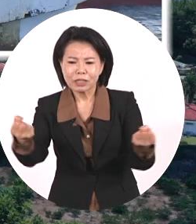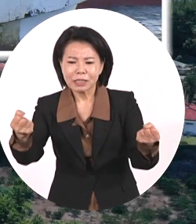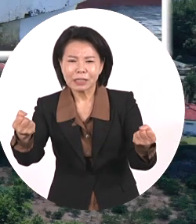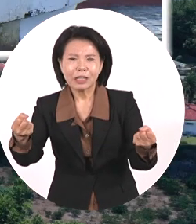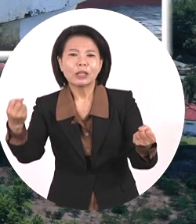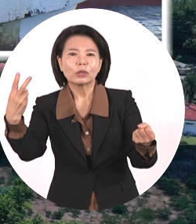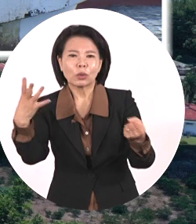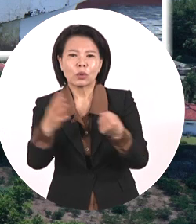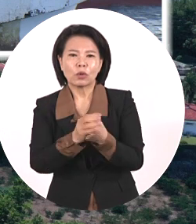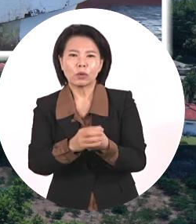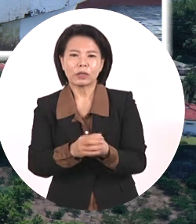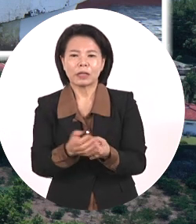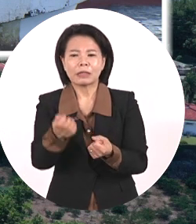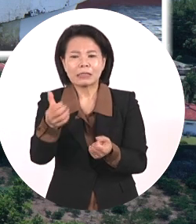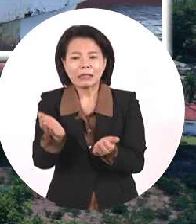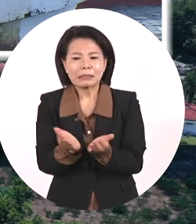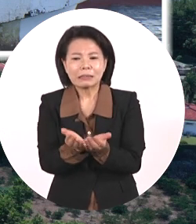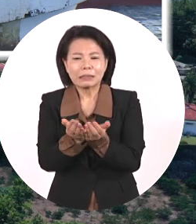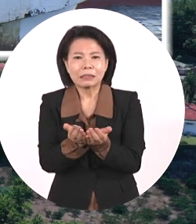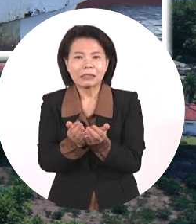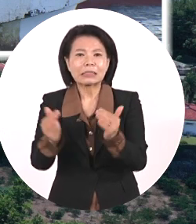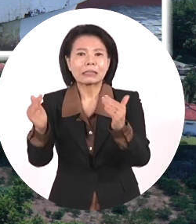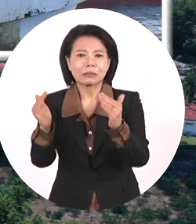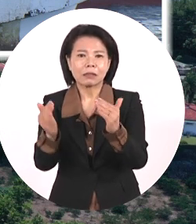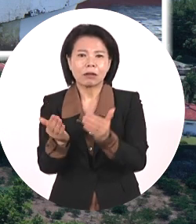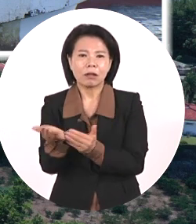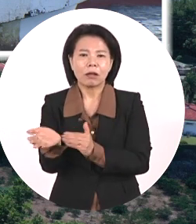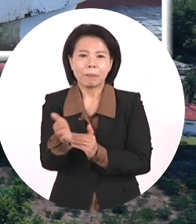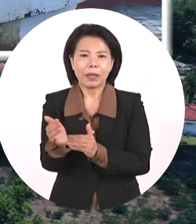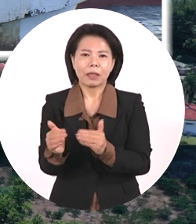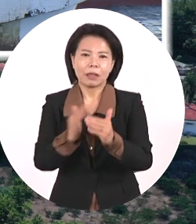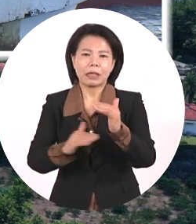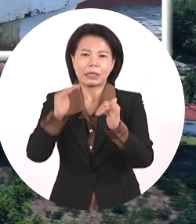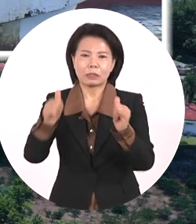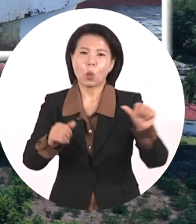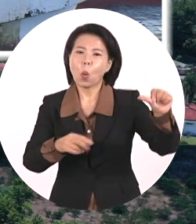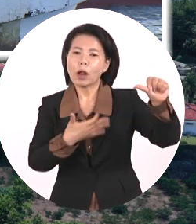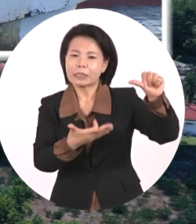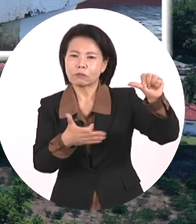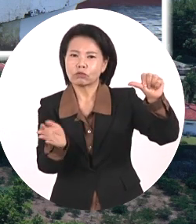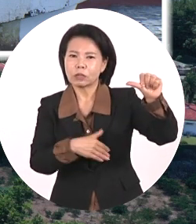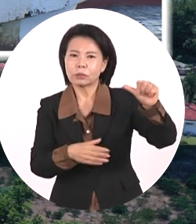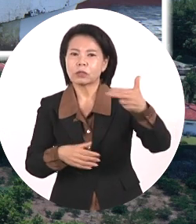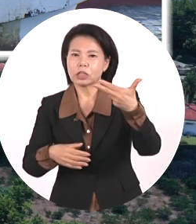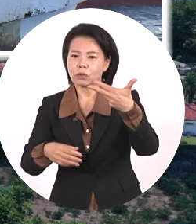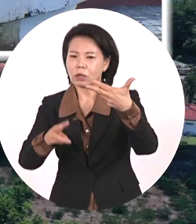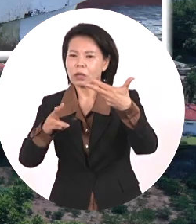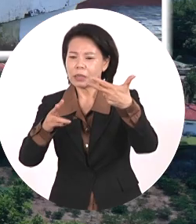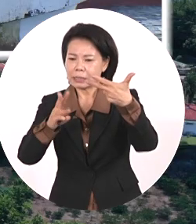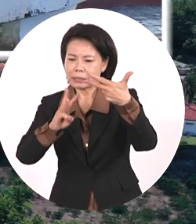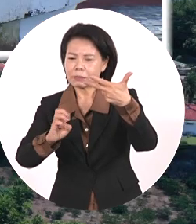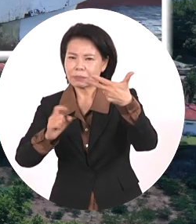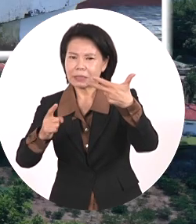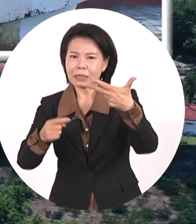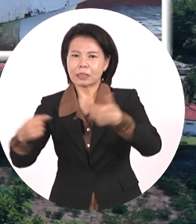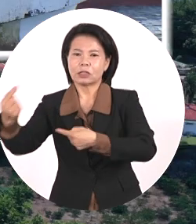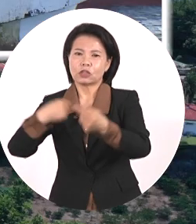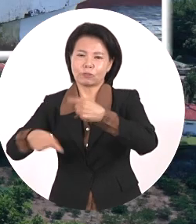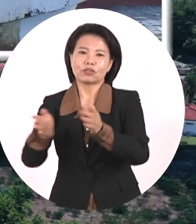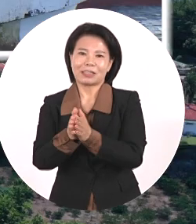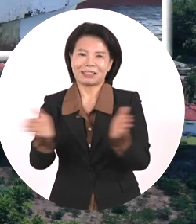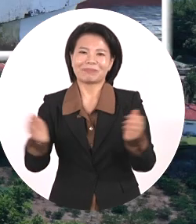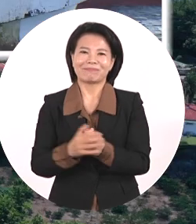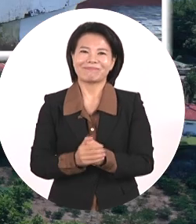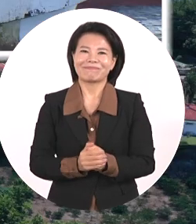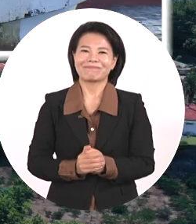조건 분리지역, 소규모 어가, 어선원 직불금 신청을 5월 19일부터 7월 31일까지